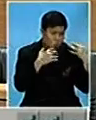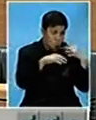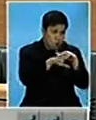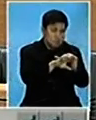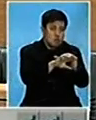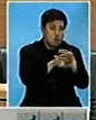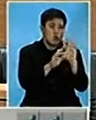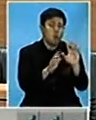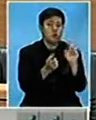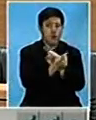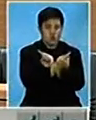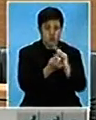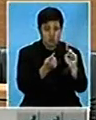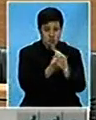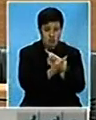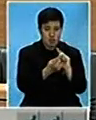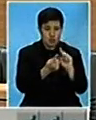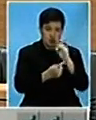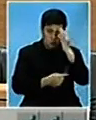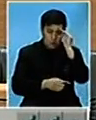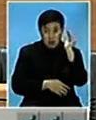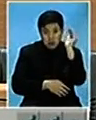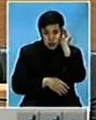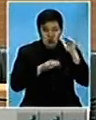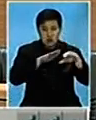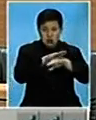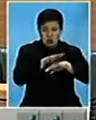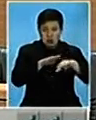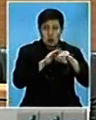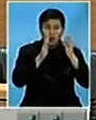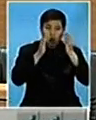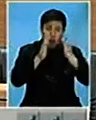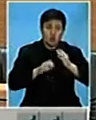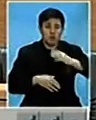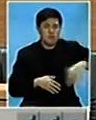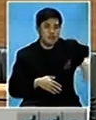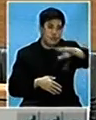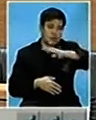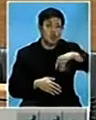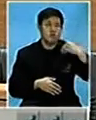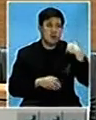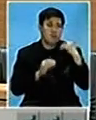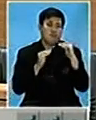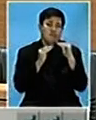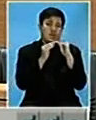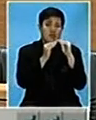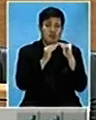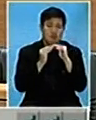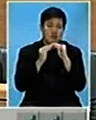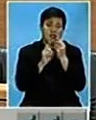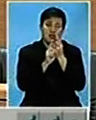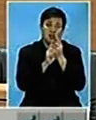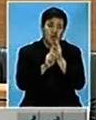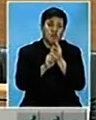มเพราะเราเชื่อเป็นพื้นฐานว่ามนุษย์ทุกคนมีสิทธิต